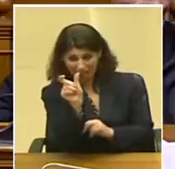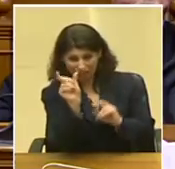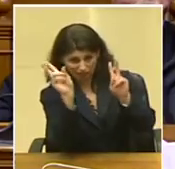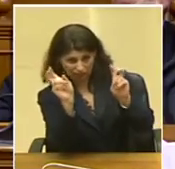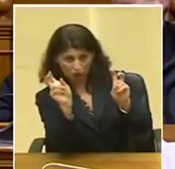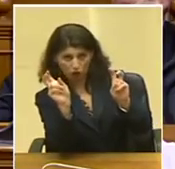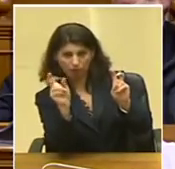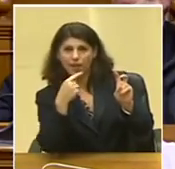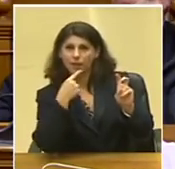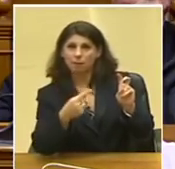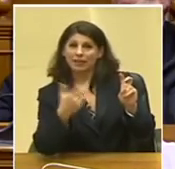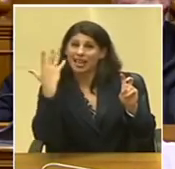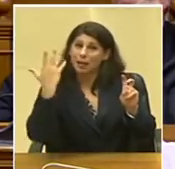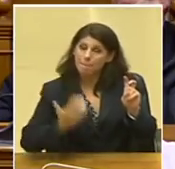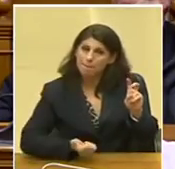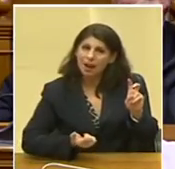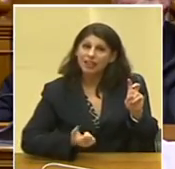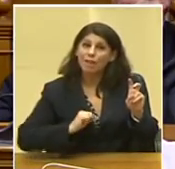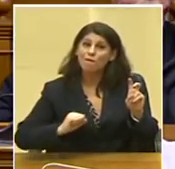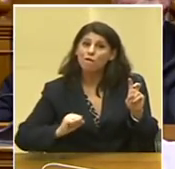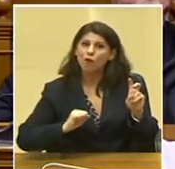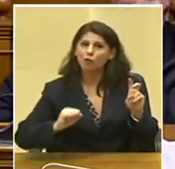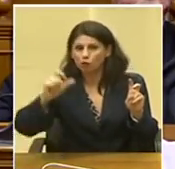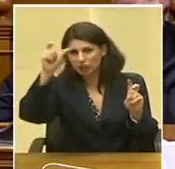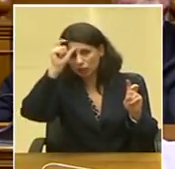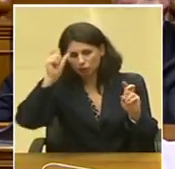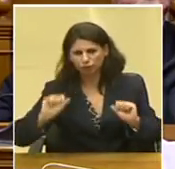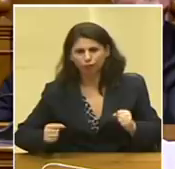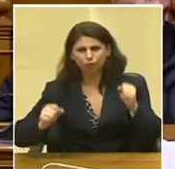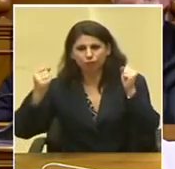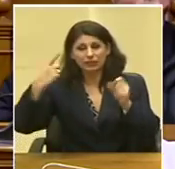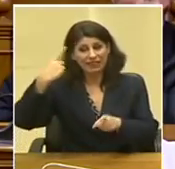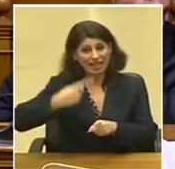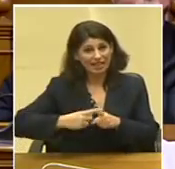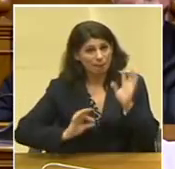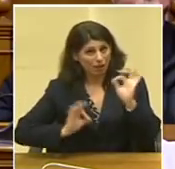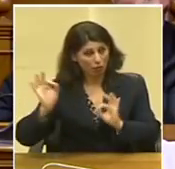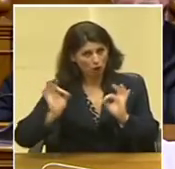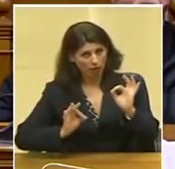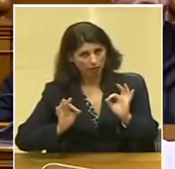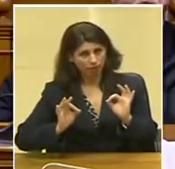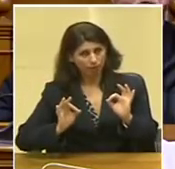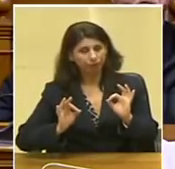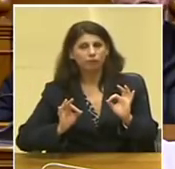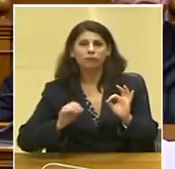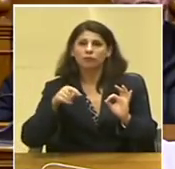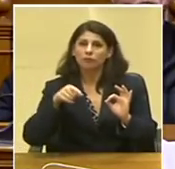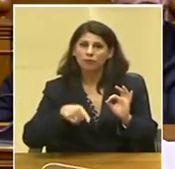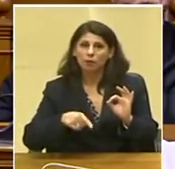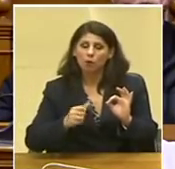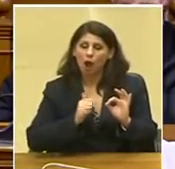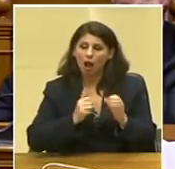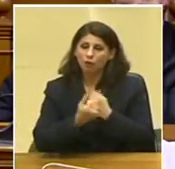είπατε υπάρχει φόβος για τοπικές εξεγέρσεις στην ελληνική Μακεδονία, όπου